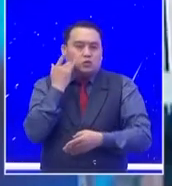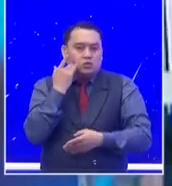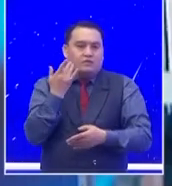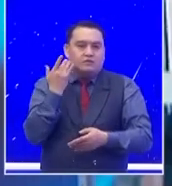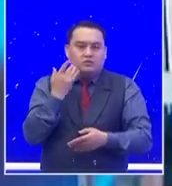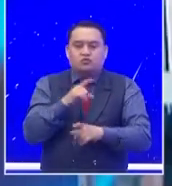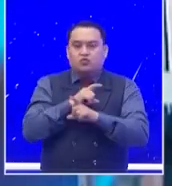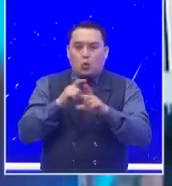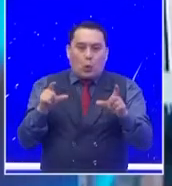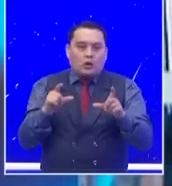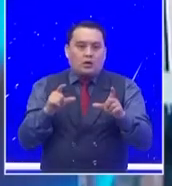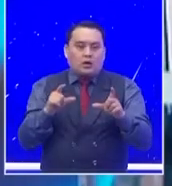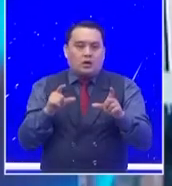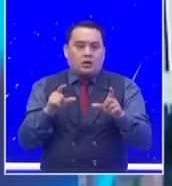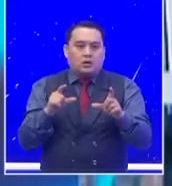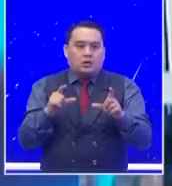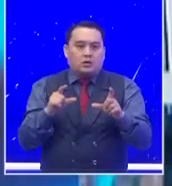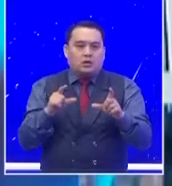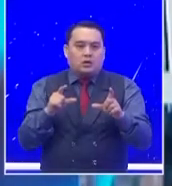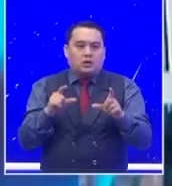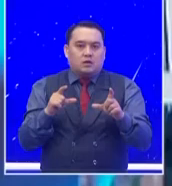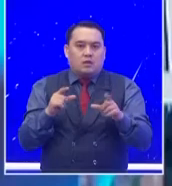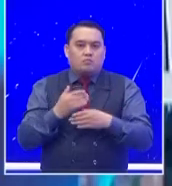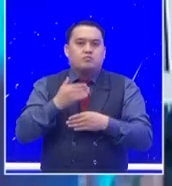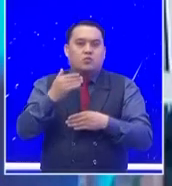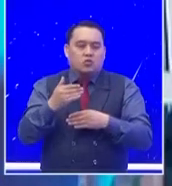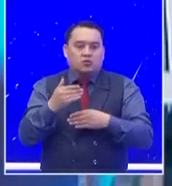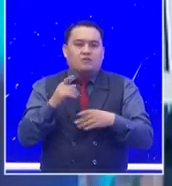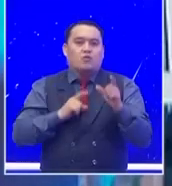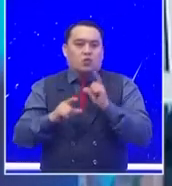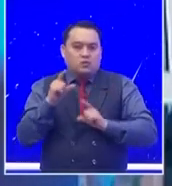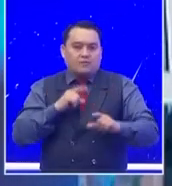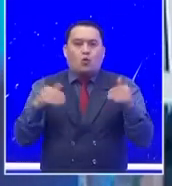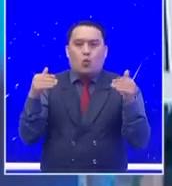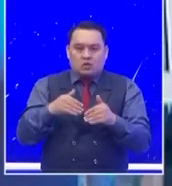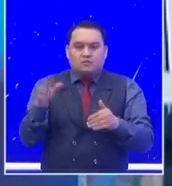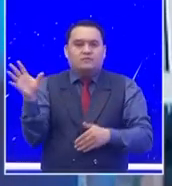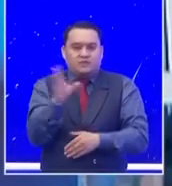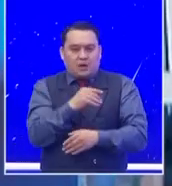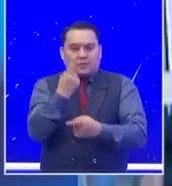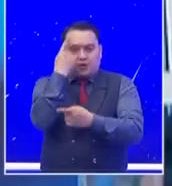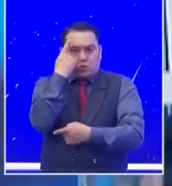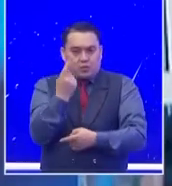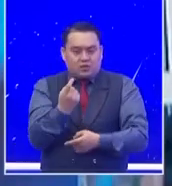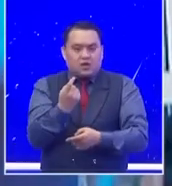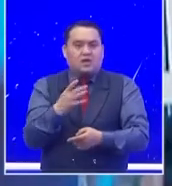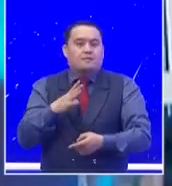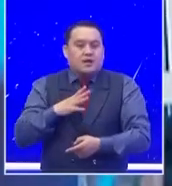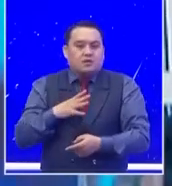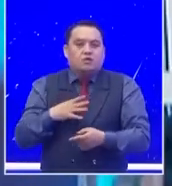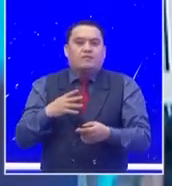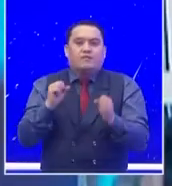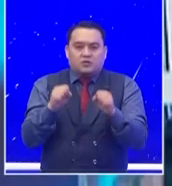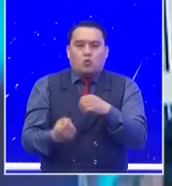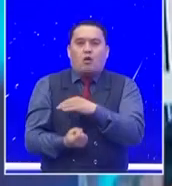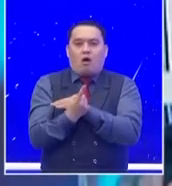школьным учреждением и учреждением уже после школы вузам и колледжем как только возникнет необходимость